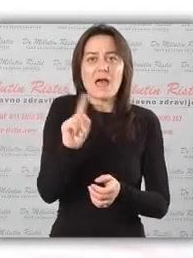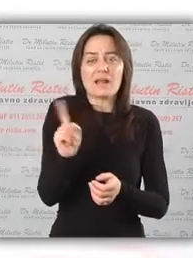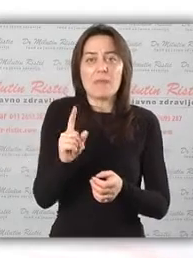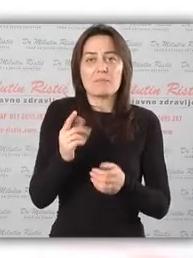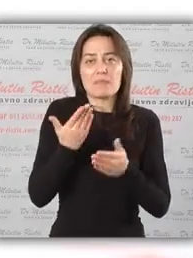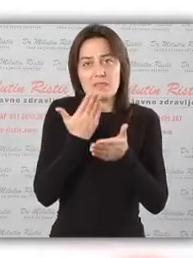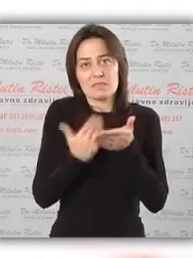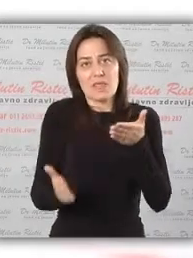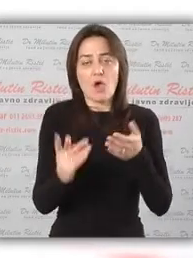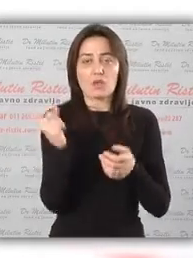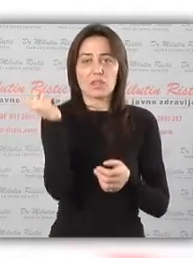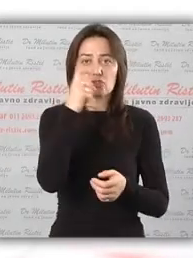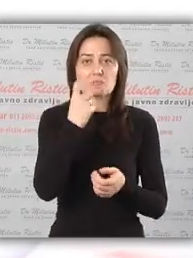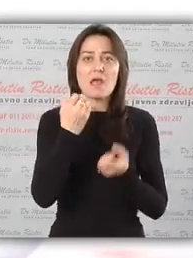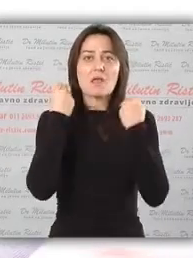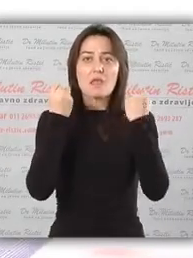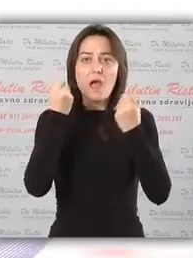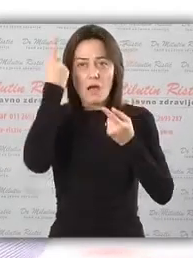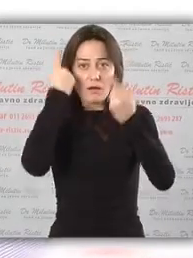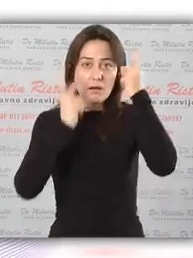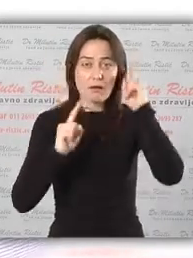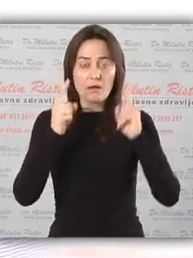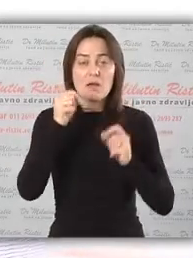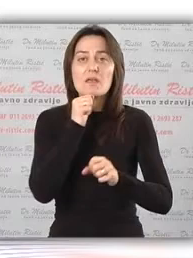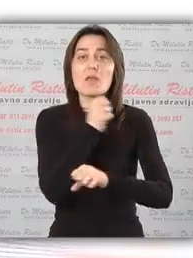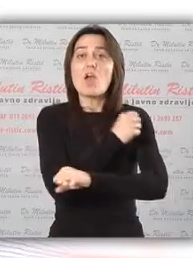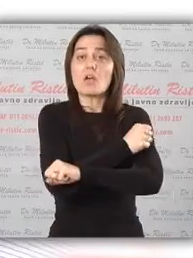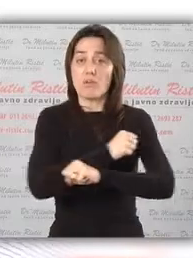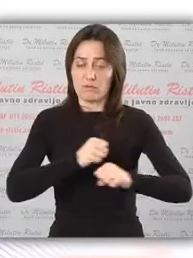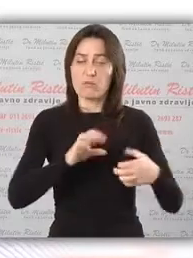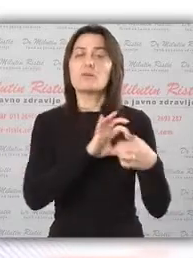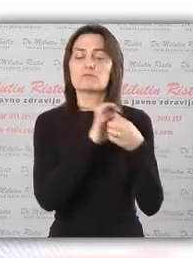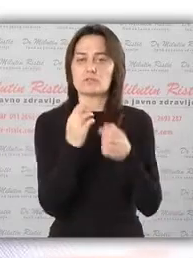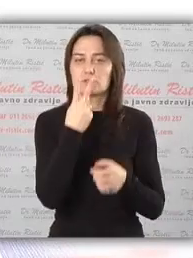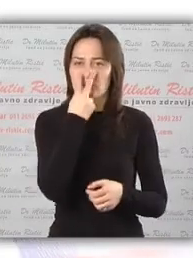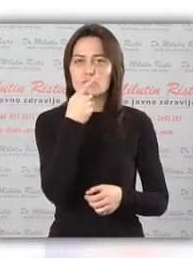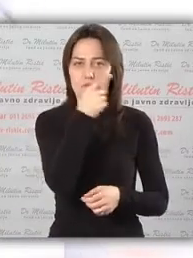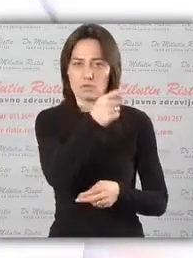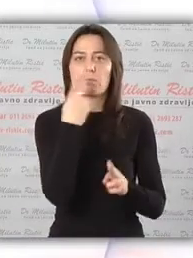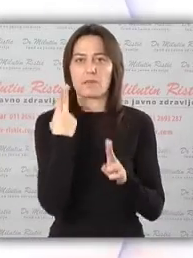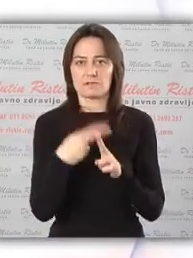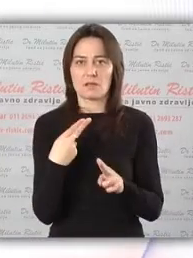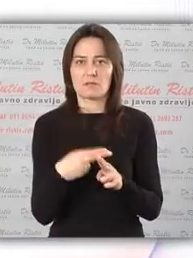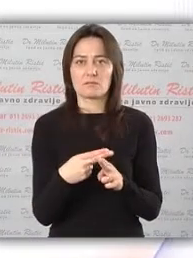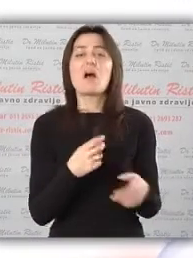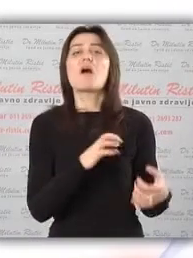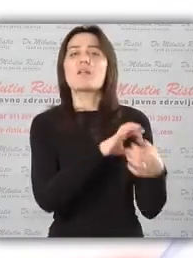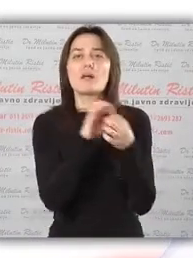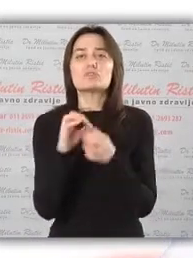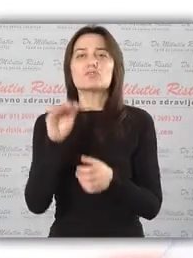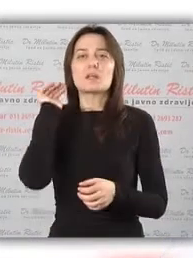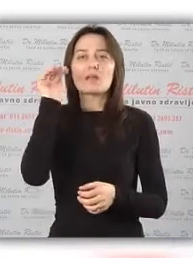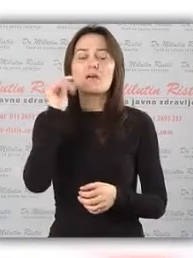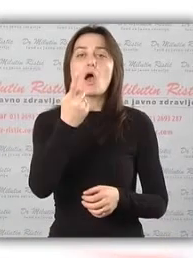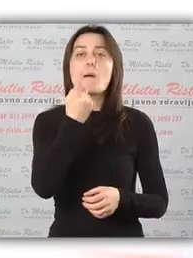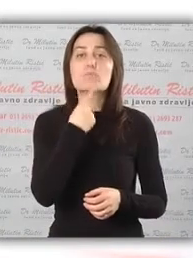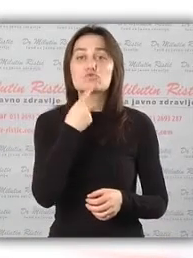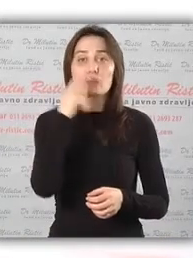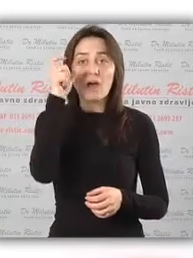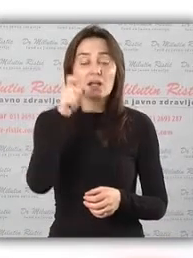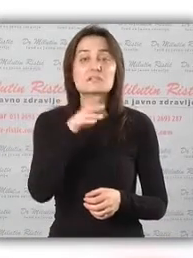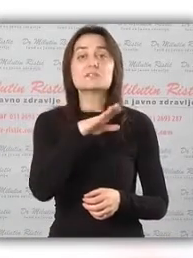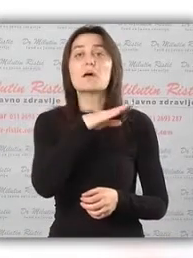dela kičme. Pojačano znojenje i gojaznost često se viđaju kod ovih pacijenata. Najčešće se javlja